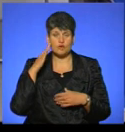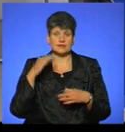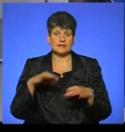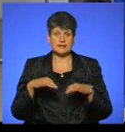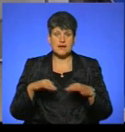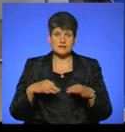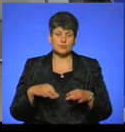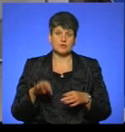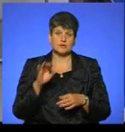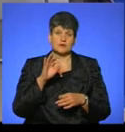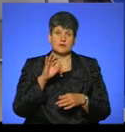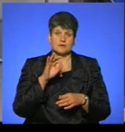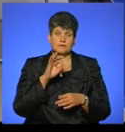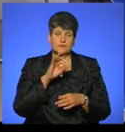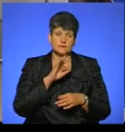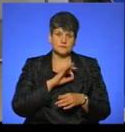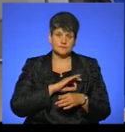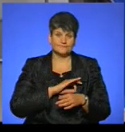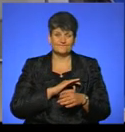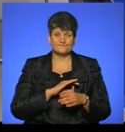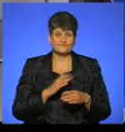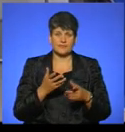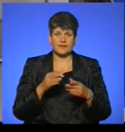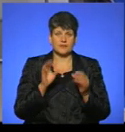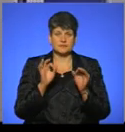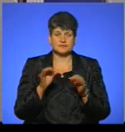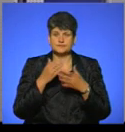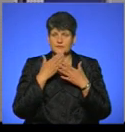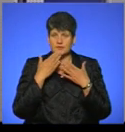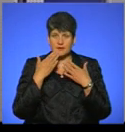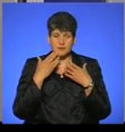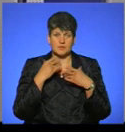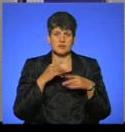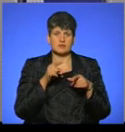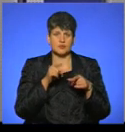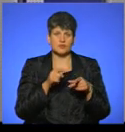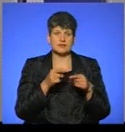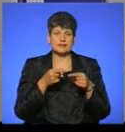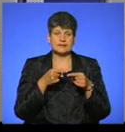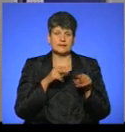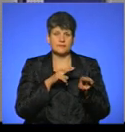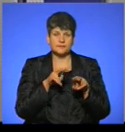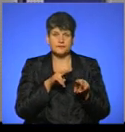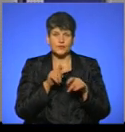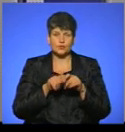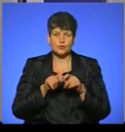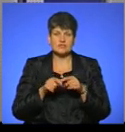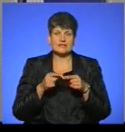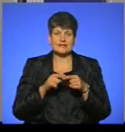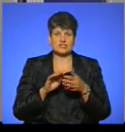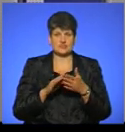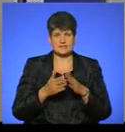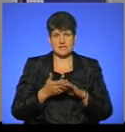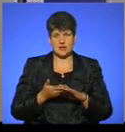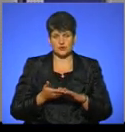експлуатується аби як і немає належного контролю за його технічним станом.